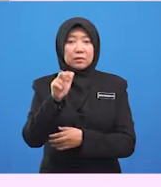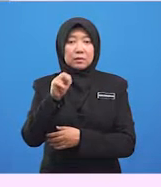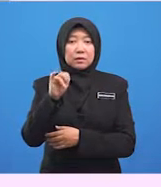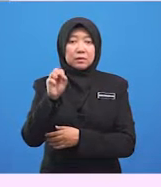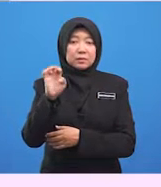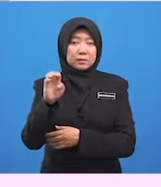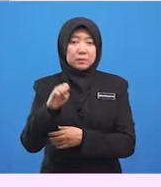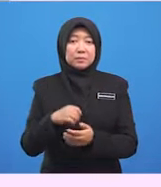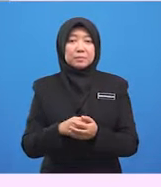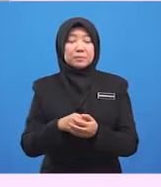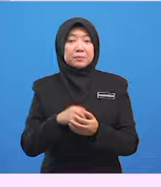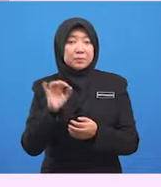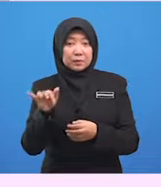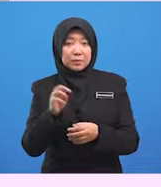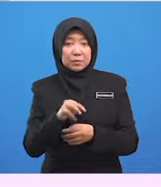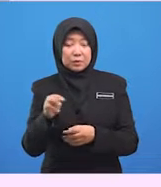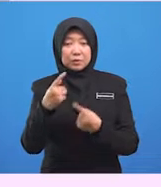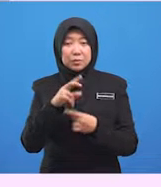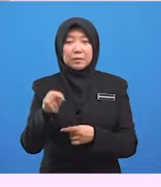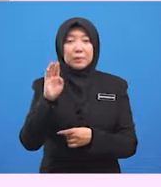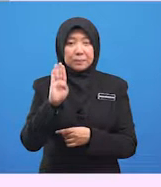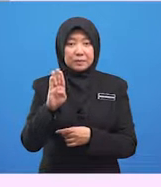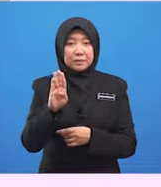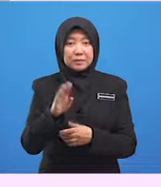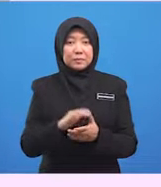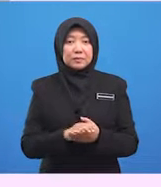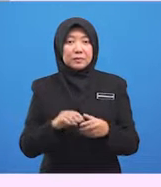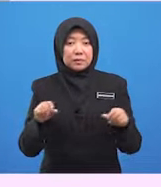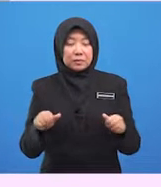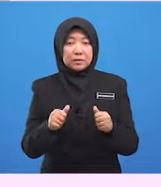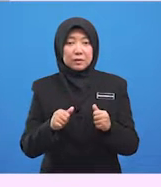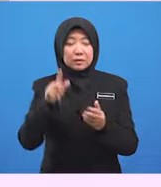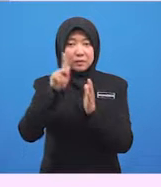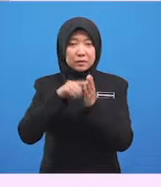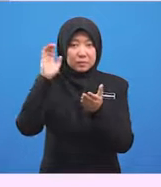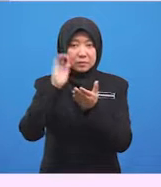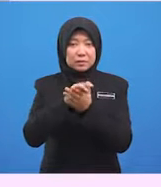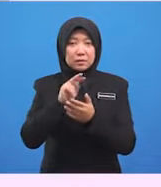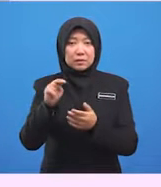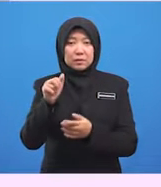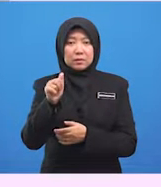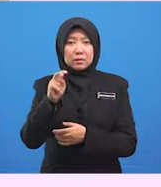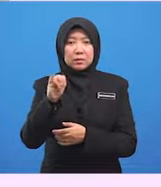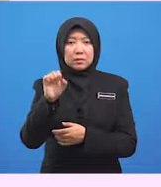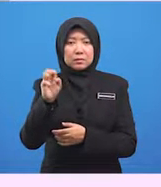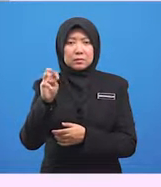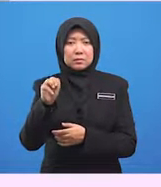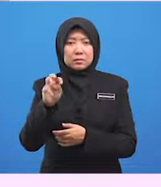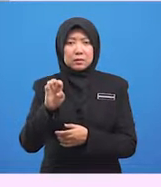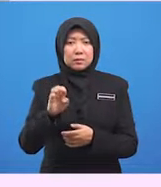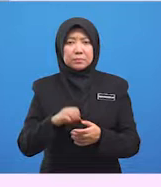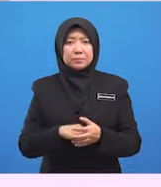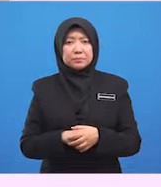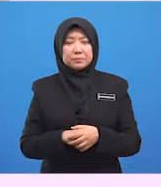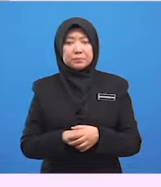ia Marine bule jawabannya elah di mengamalkan kepercayaan animisme terbalik pada